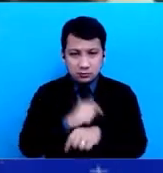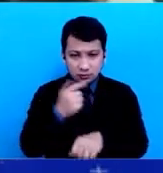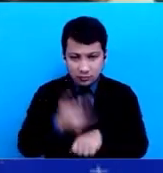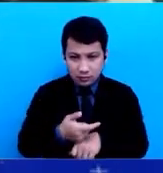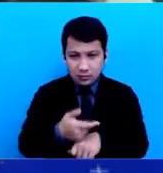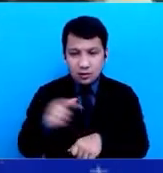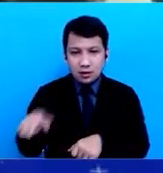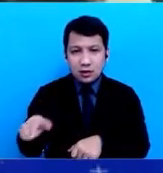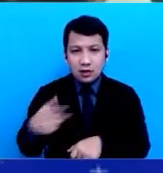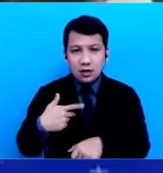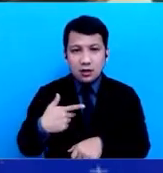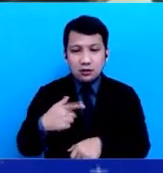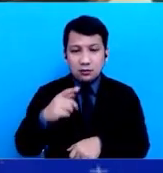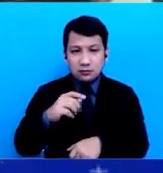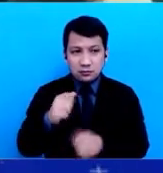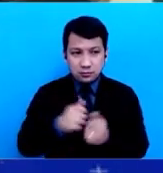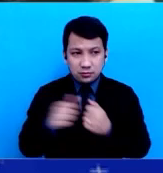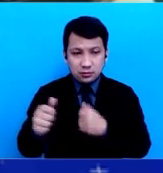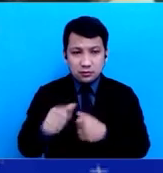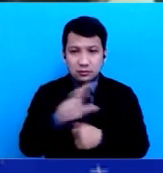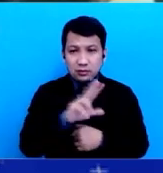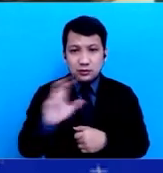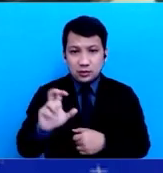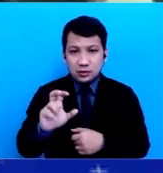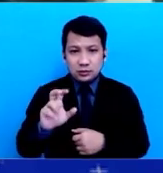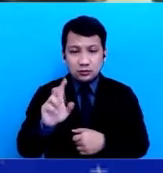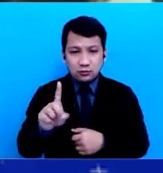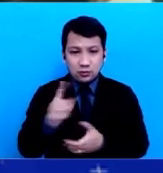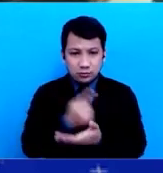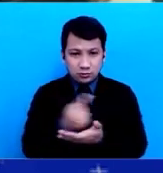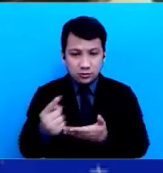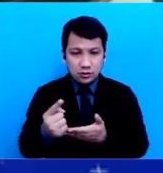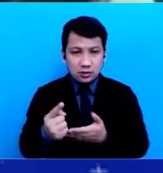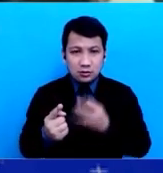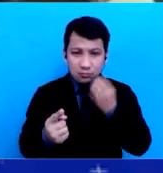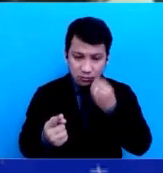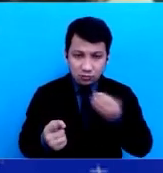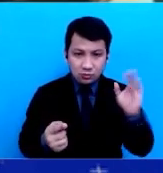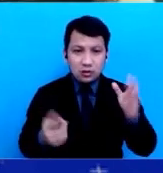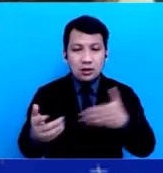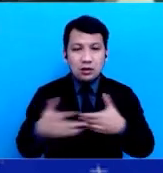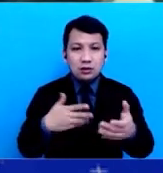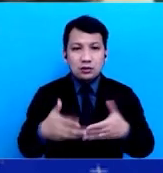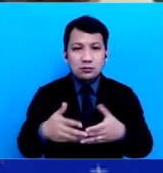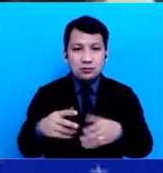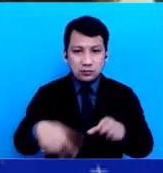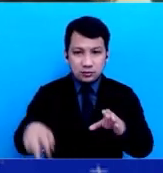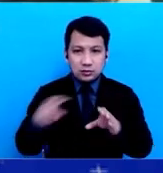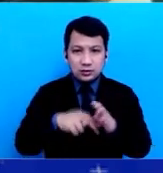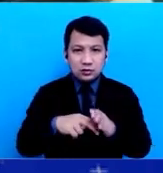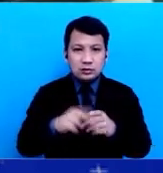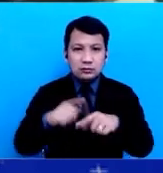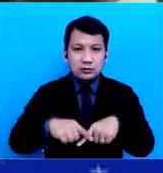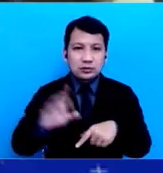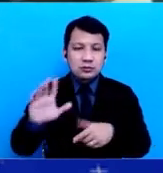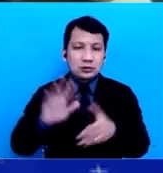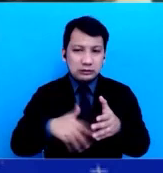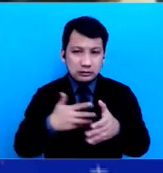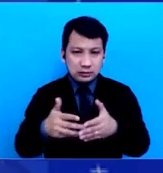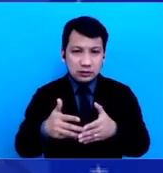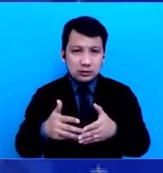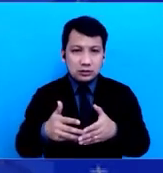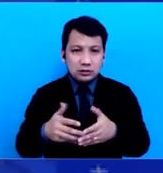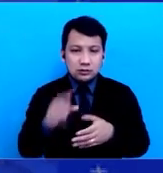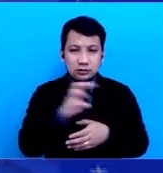ka ng 3 passengers, that's 300 one way. So pag pauwi ka, most likely meron ka rin kasabay dyan pauwi, depende sa schedule mo. So that's 600 per